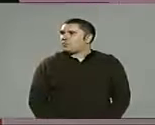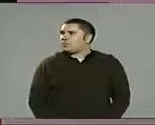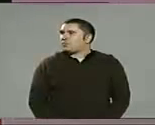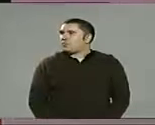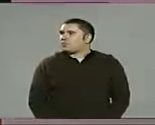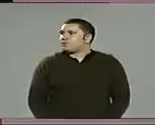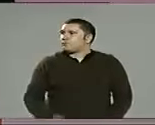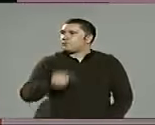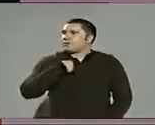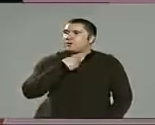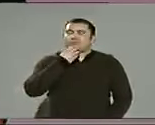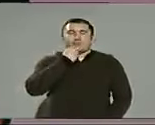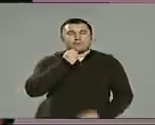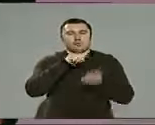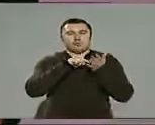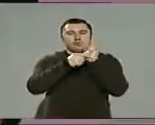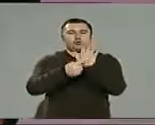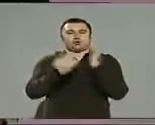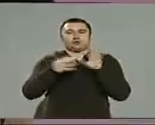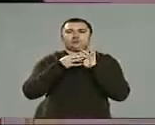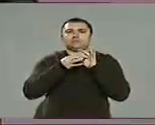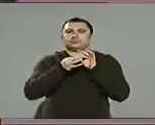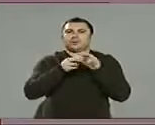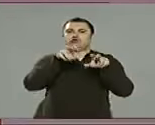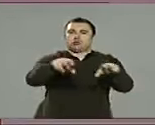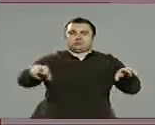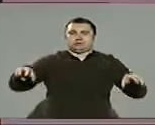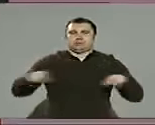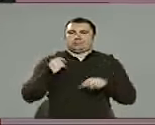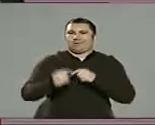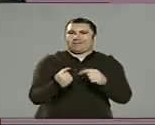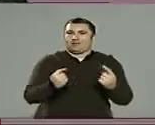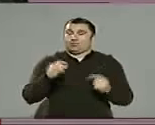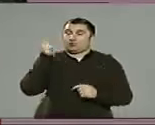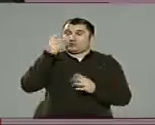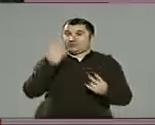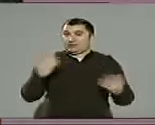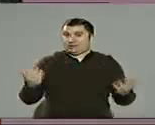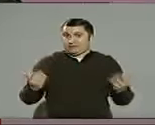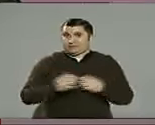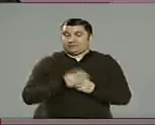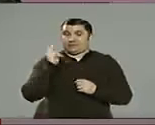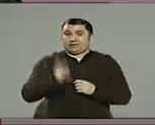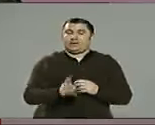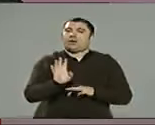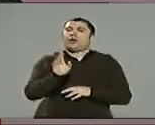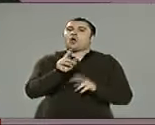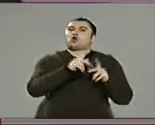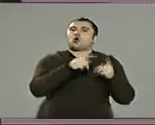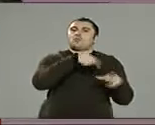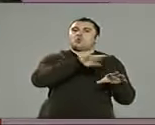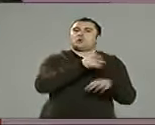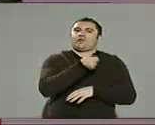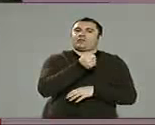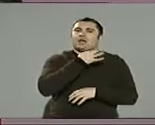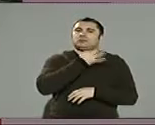Ich will auch auf etwas hinweisen, was mir im Zusammenhang mit der Entwicklung der Städte besonders wichtig ist. Weil wir erleben, dass die Finanznot der Kommunen oft zur